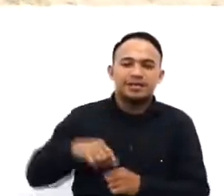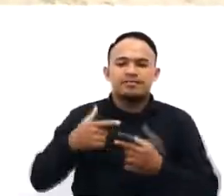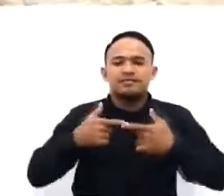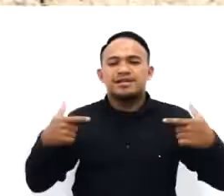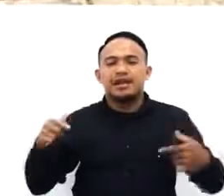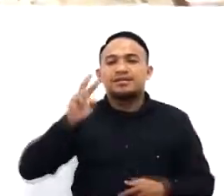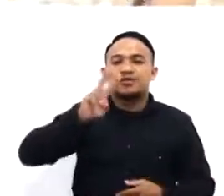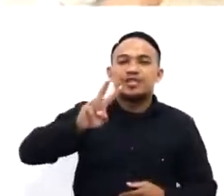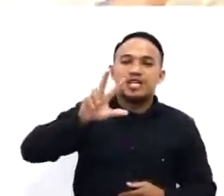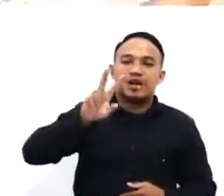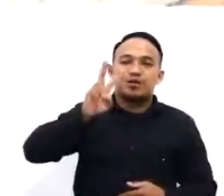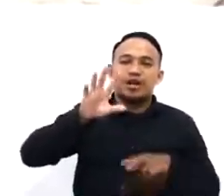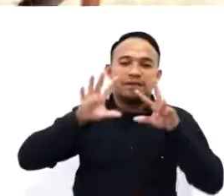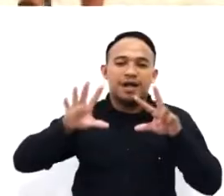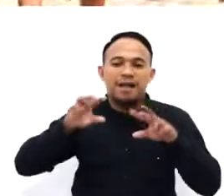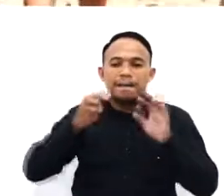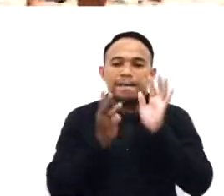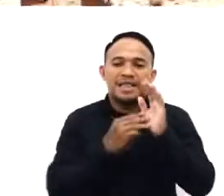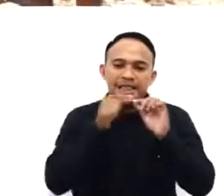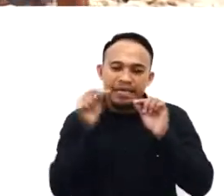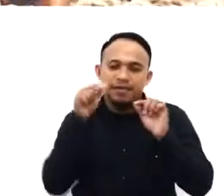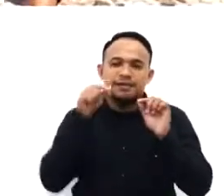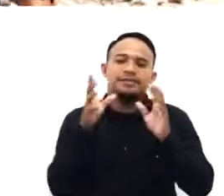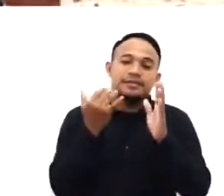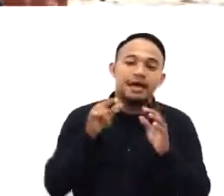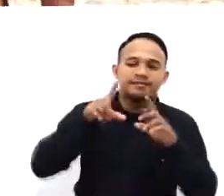Umum dan Penataan Ruang sebesar